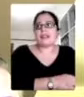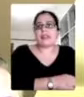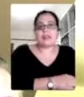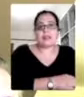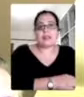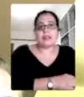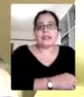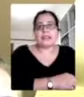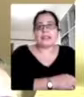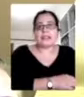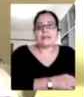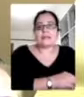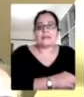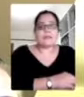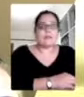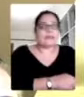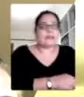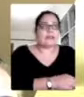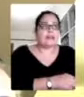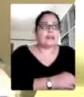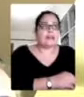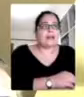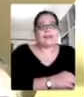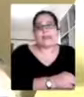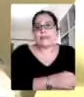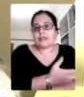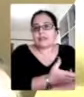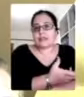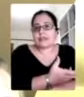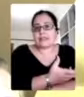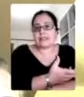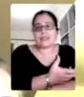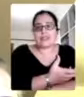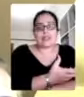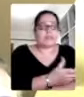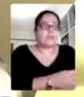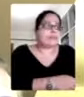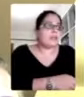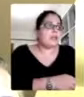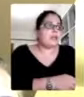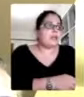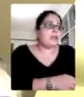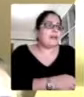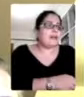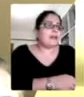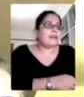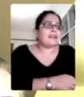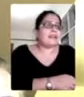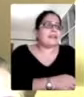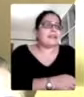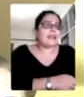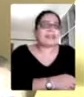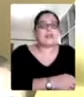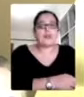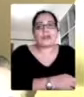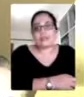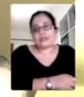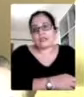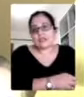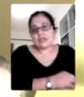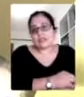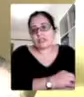ister araba. Fark etmez. Ben mermer üzerinden çalışmıştım. Ne kadar